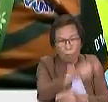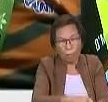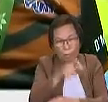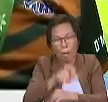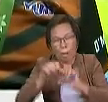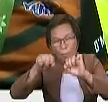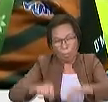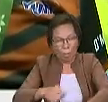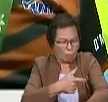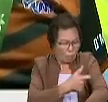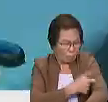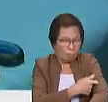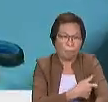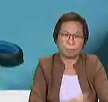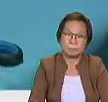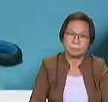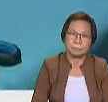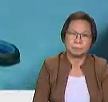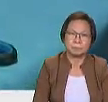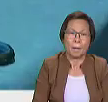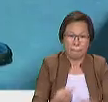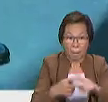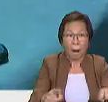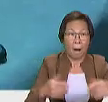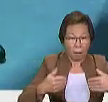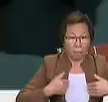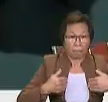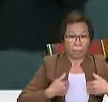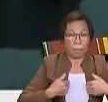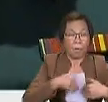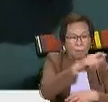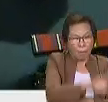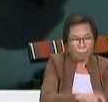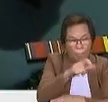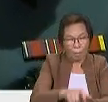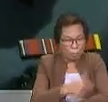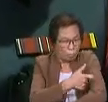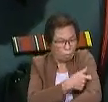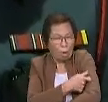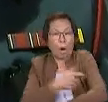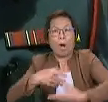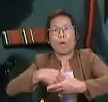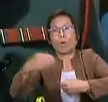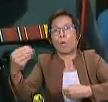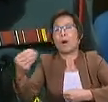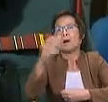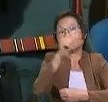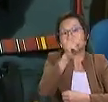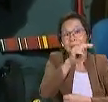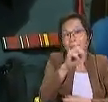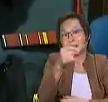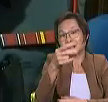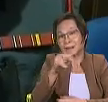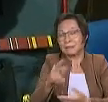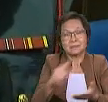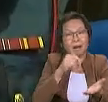nayak divaksinasi bagaimanapun didapati terdapat penduduk mengambil vaksin di luar Sandakan dan tidak